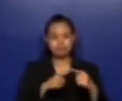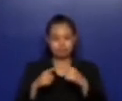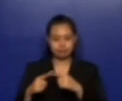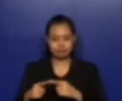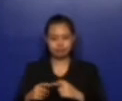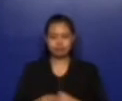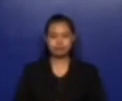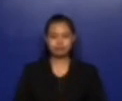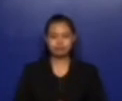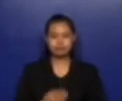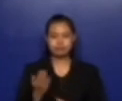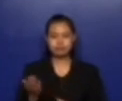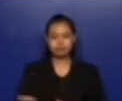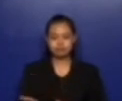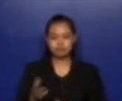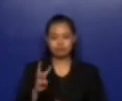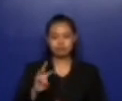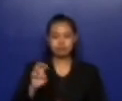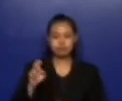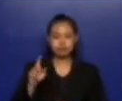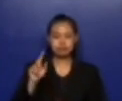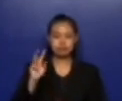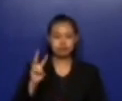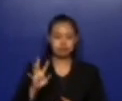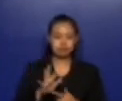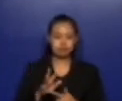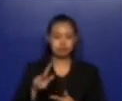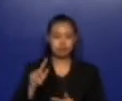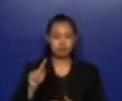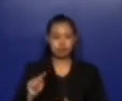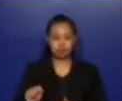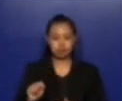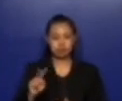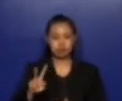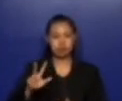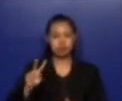เชิญท่านวิวัฒน์นินทร์วัชรมณีนะครับจาก